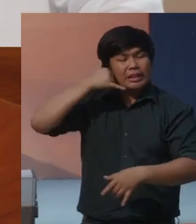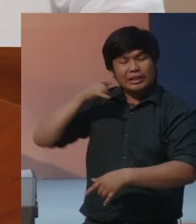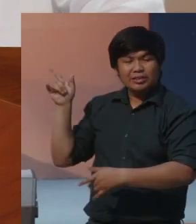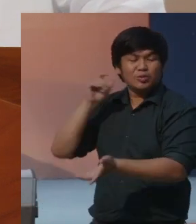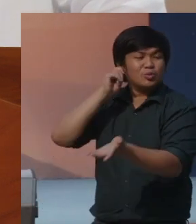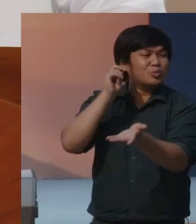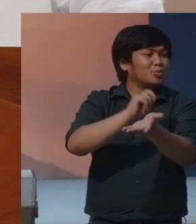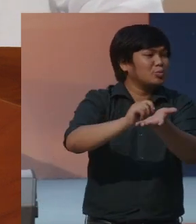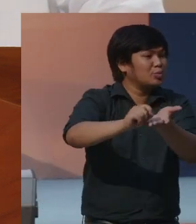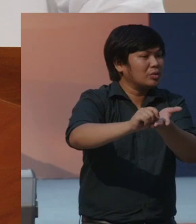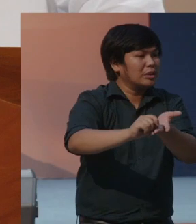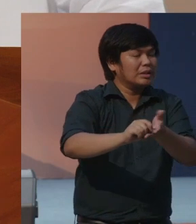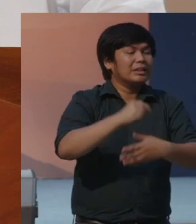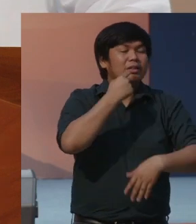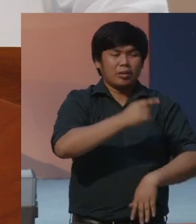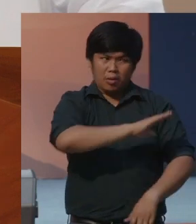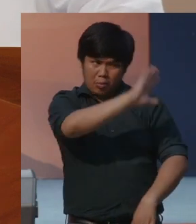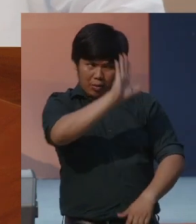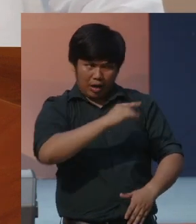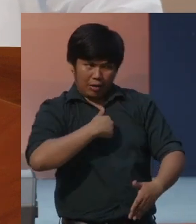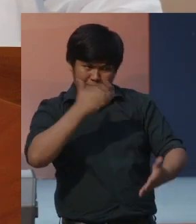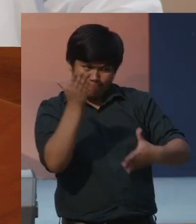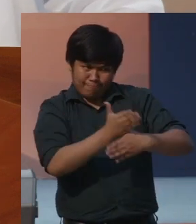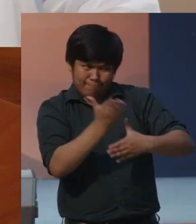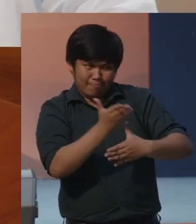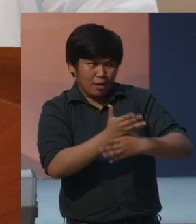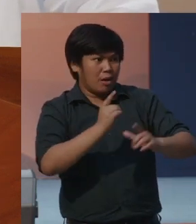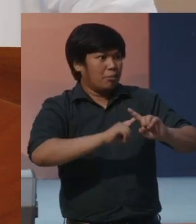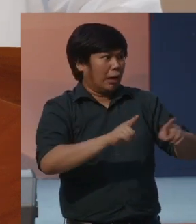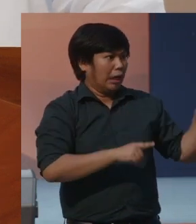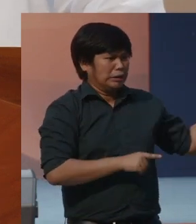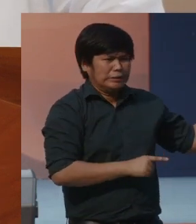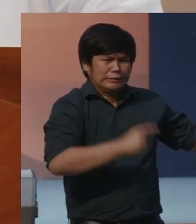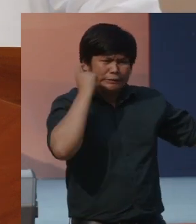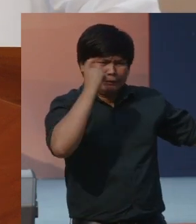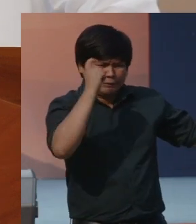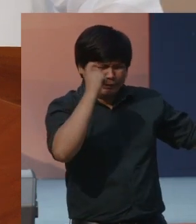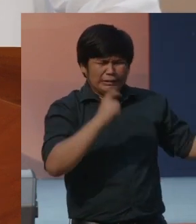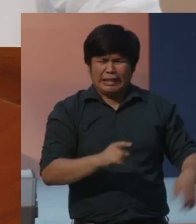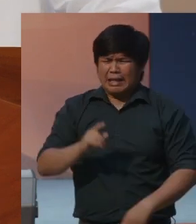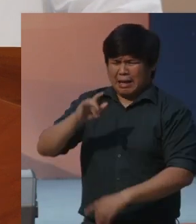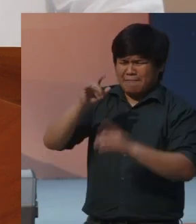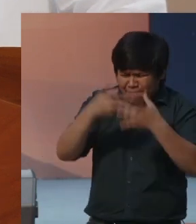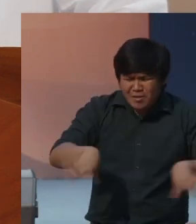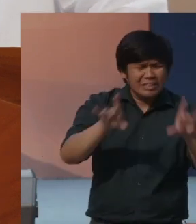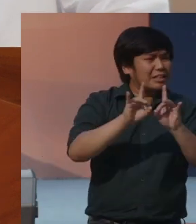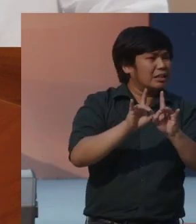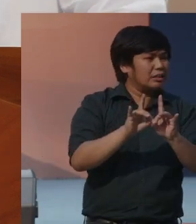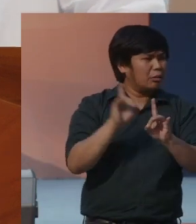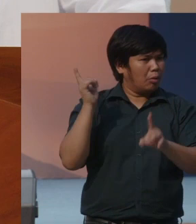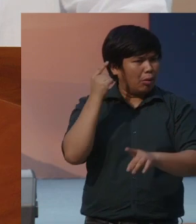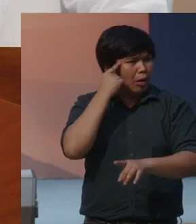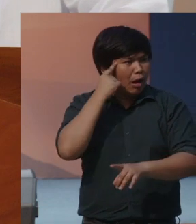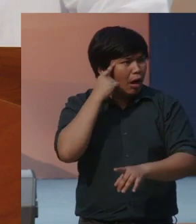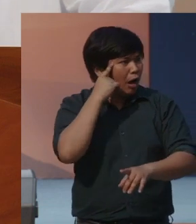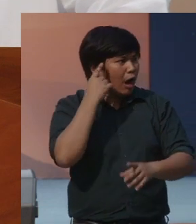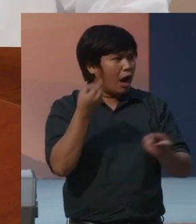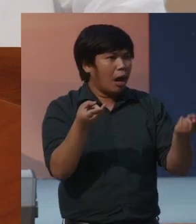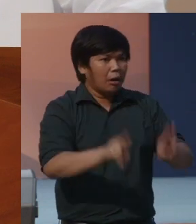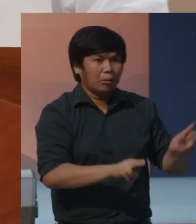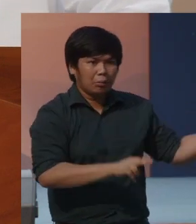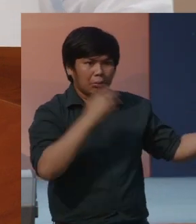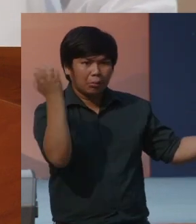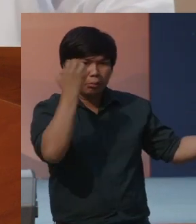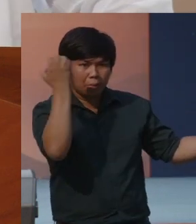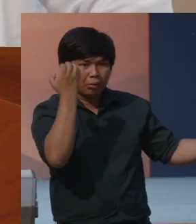ko, huwag mo akong istorbohin. Pero inistorbo po ako dahil importante daw po. So akala ko emergency. So nung